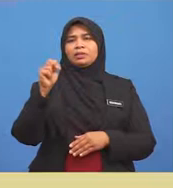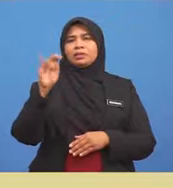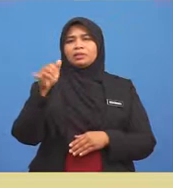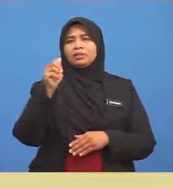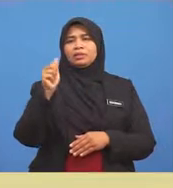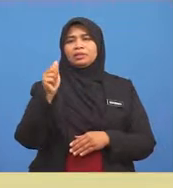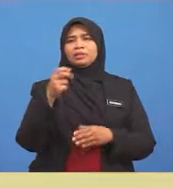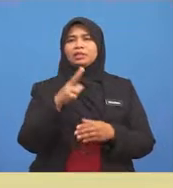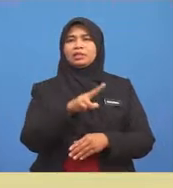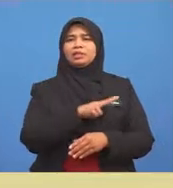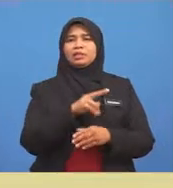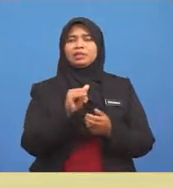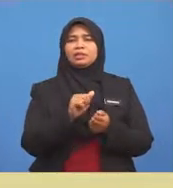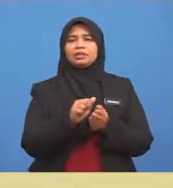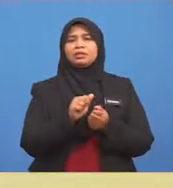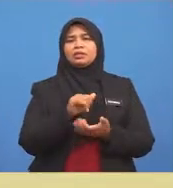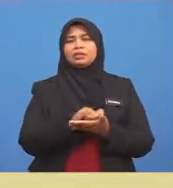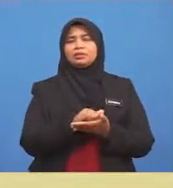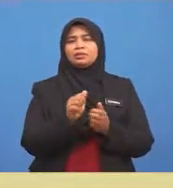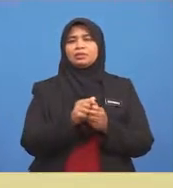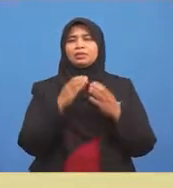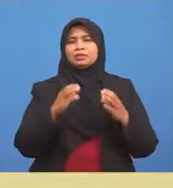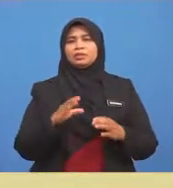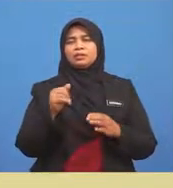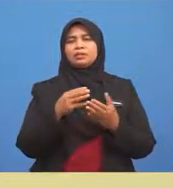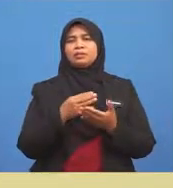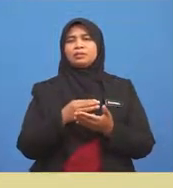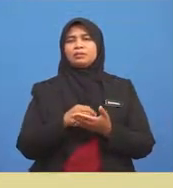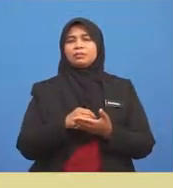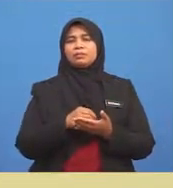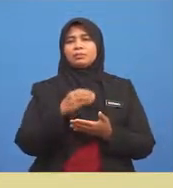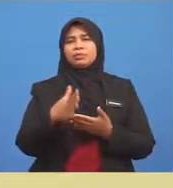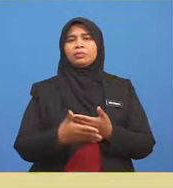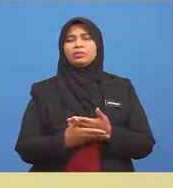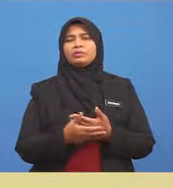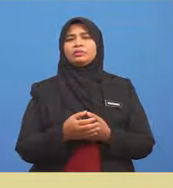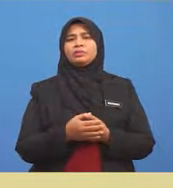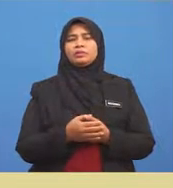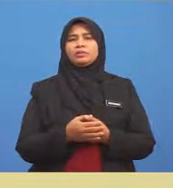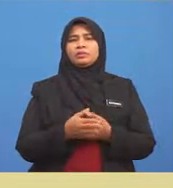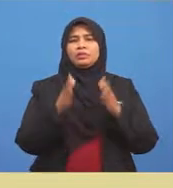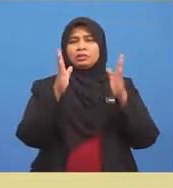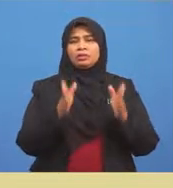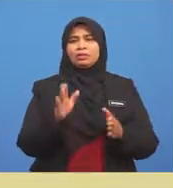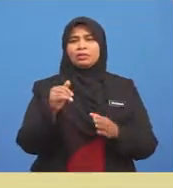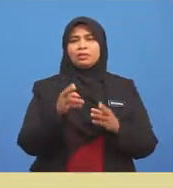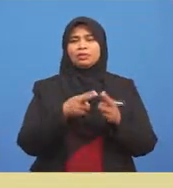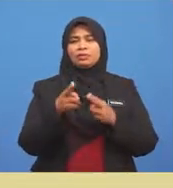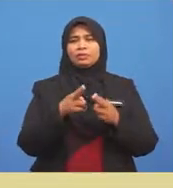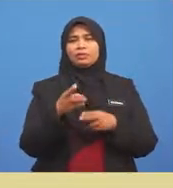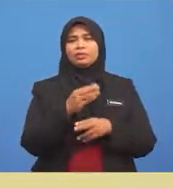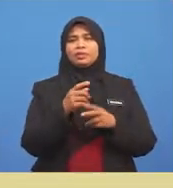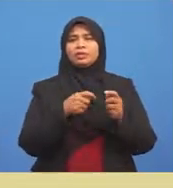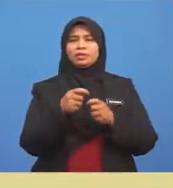tersebut dengan cara yang boros dan membazir. Ketiga, orang yang mengurus,